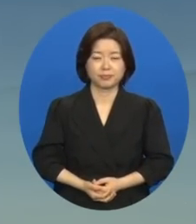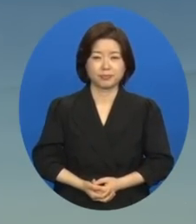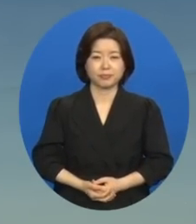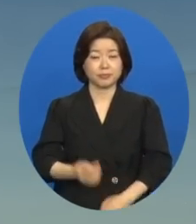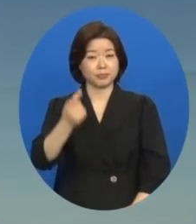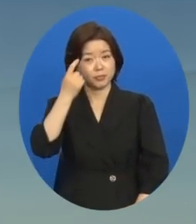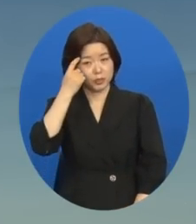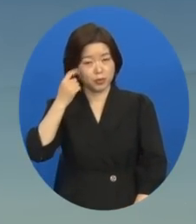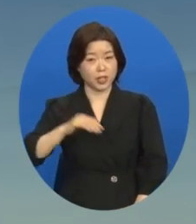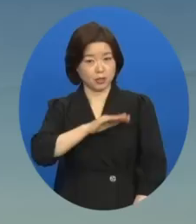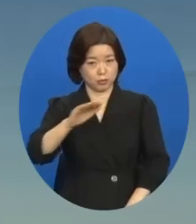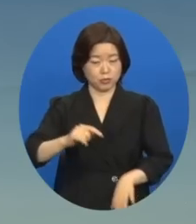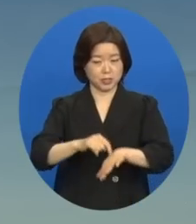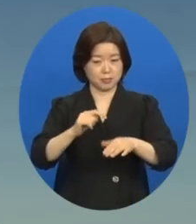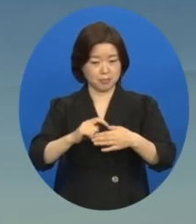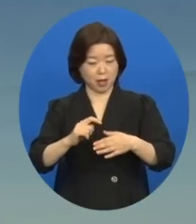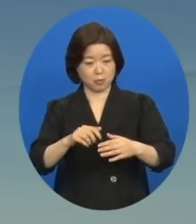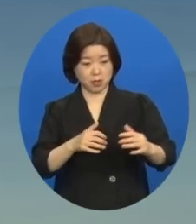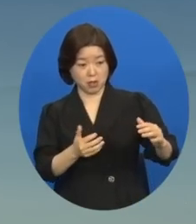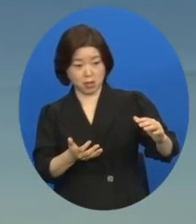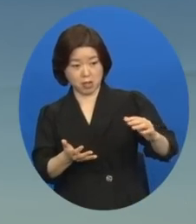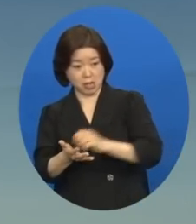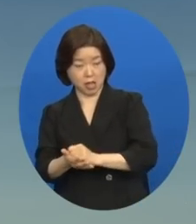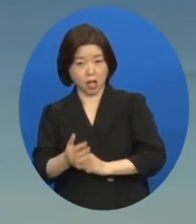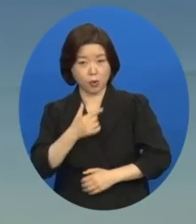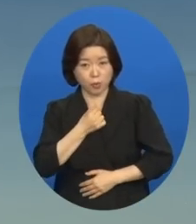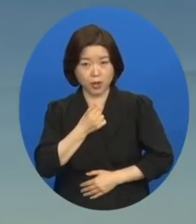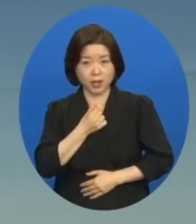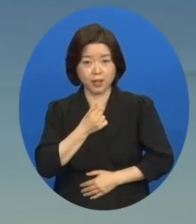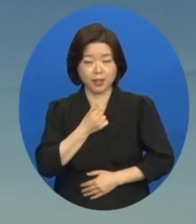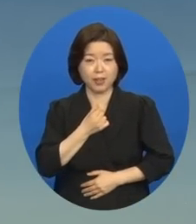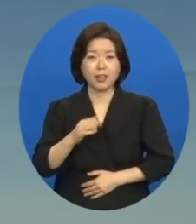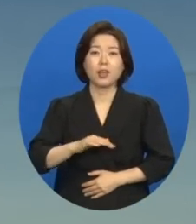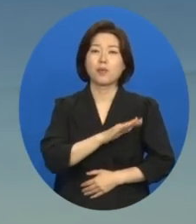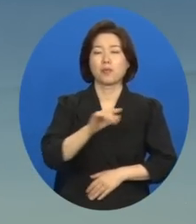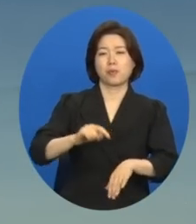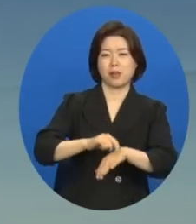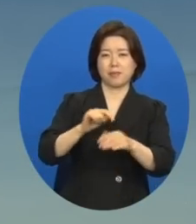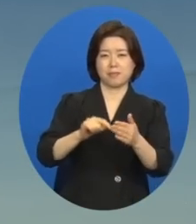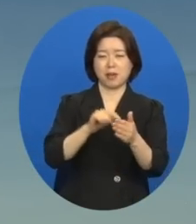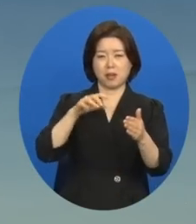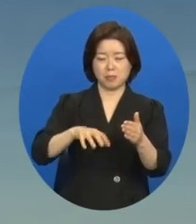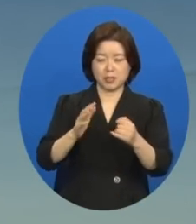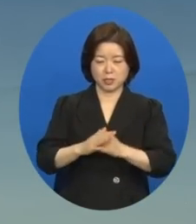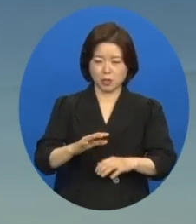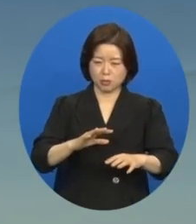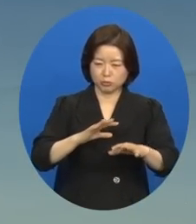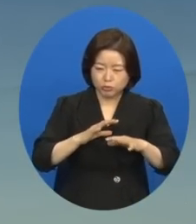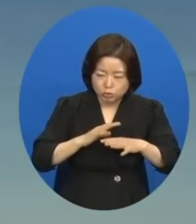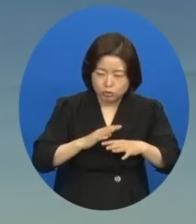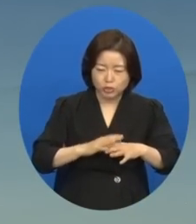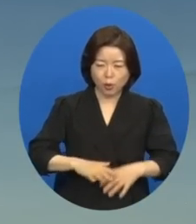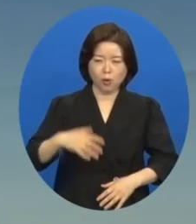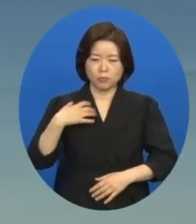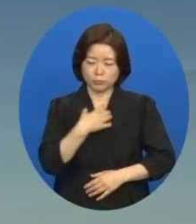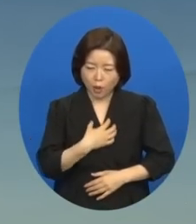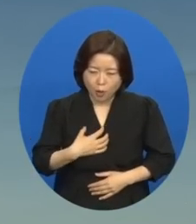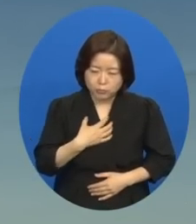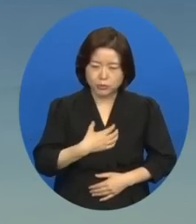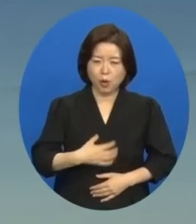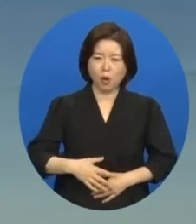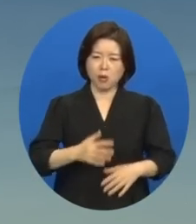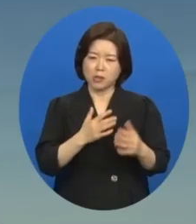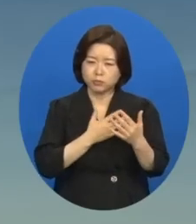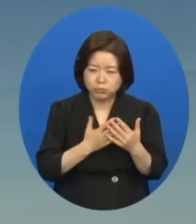왜 마음을 공격하냐면 우리의 마음에서 우리의 두려움, 염려,